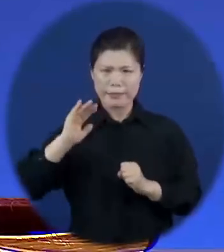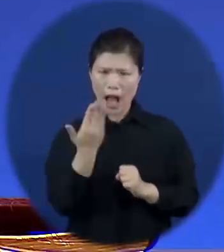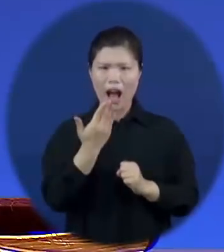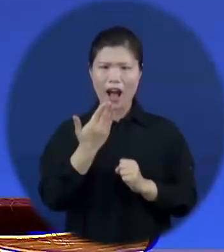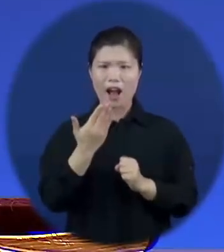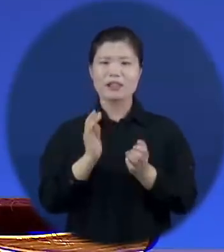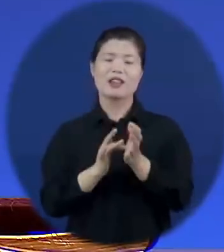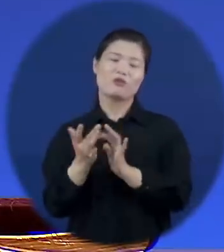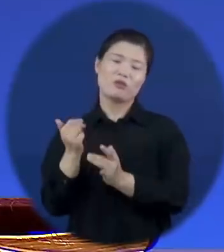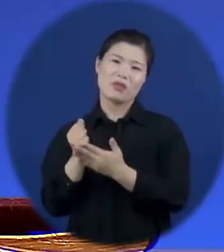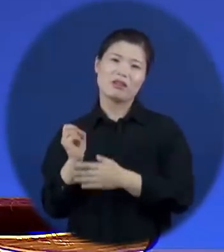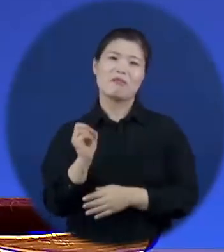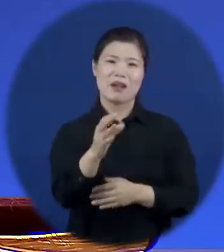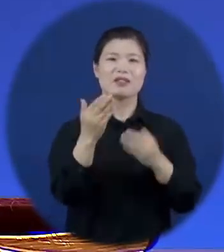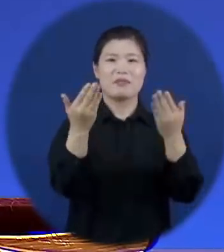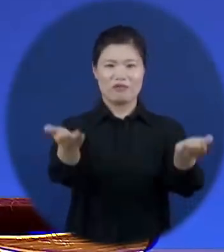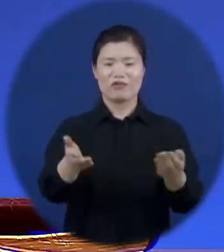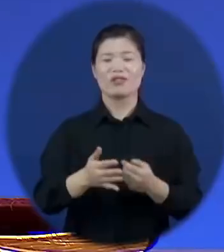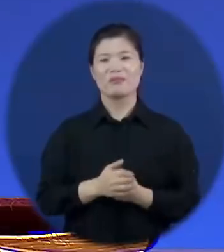하겠다라고 말씀하셨습니다.